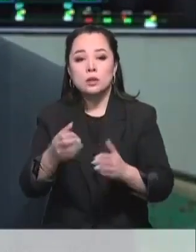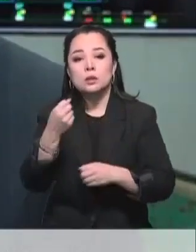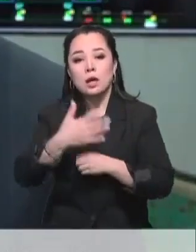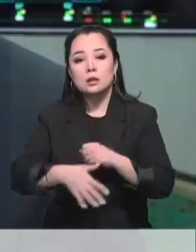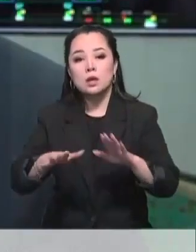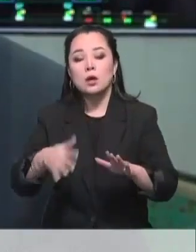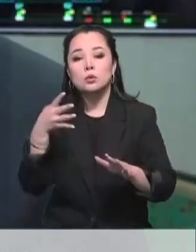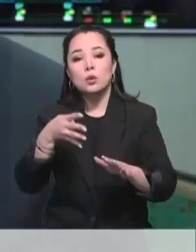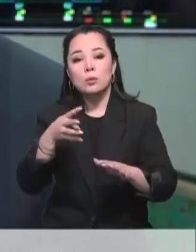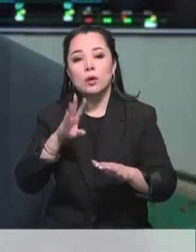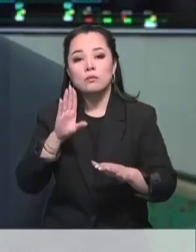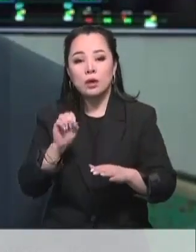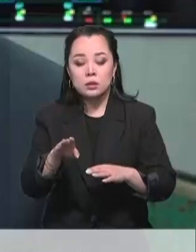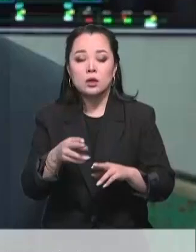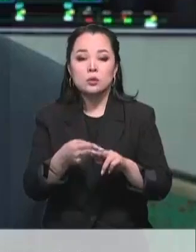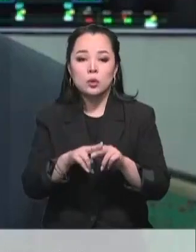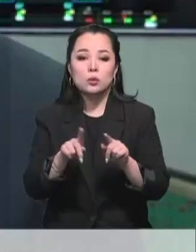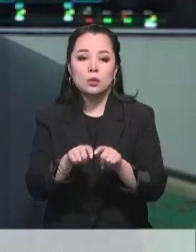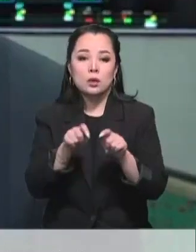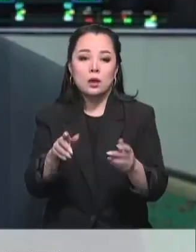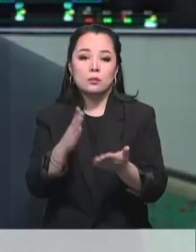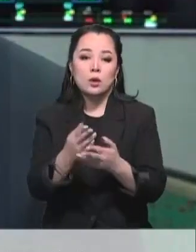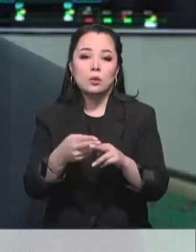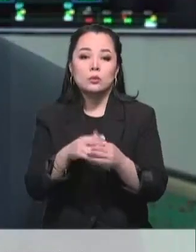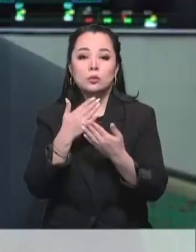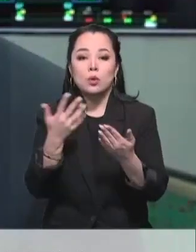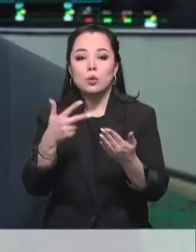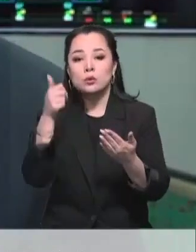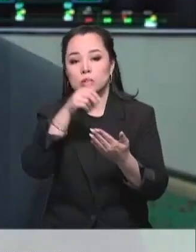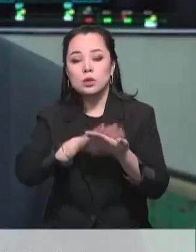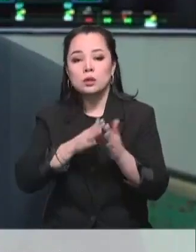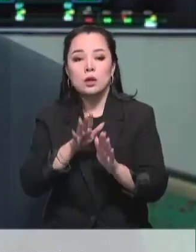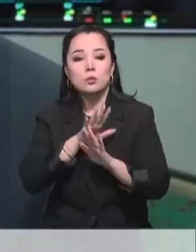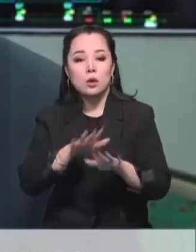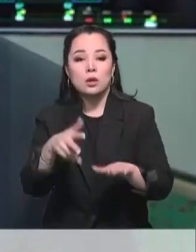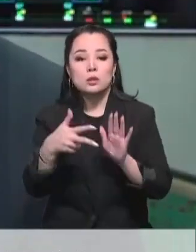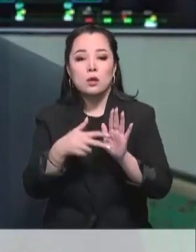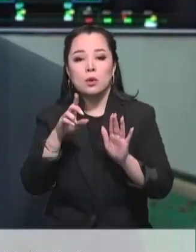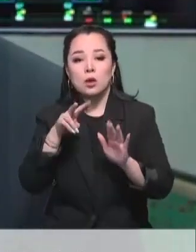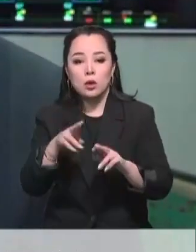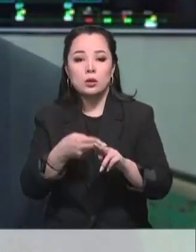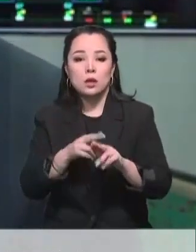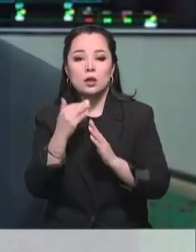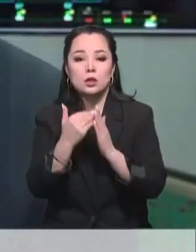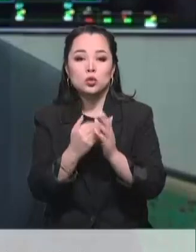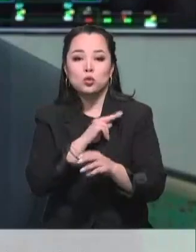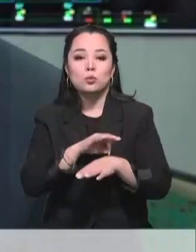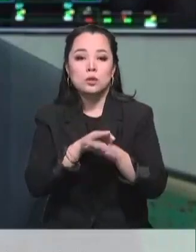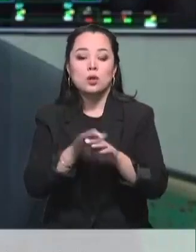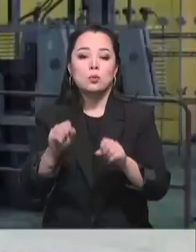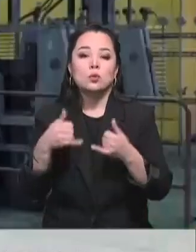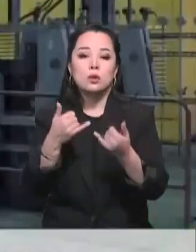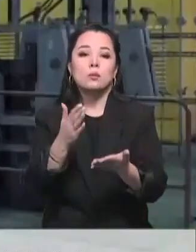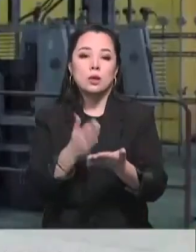станция 4000 мегаваттық қуаттылыққа шығады. Бұл соңғы 30 жылда болмаған 8 блокты режимде жұмыс істеуге мүмкіндік